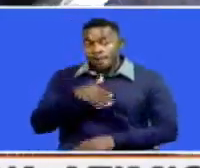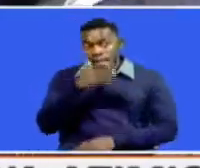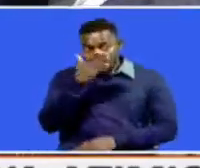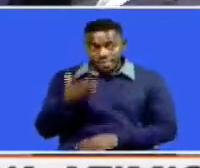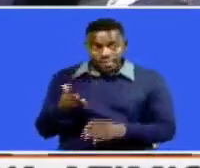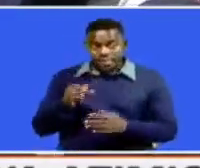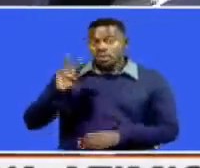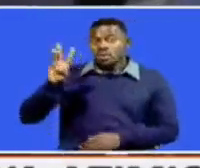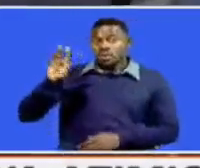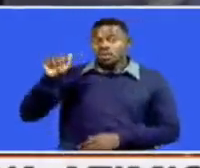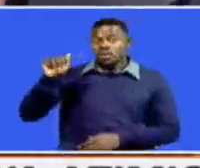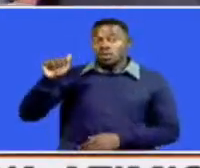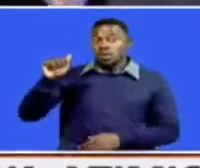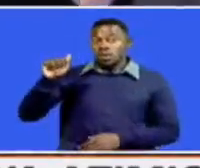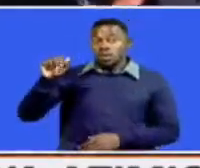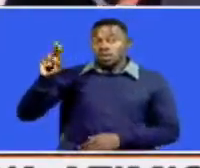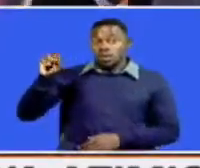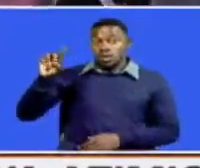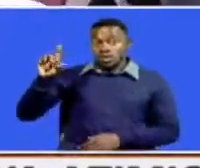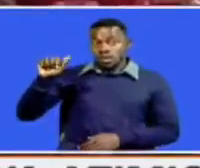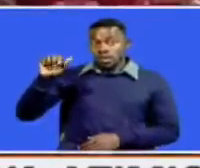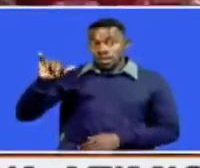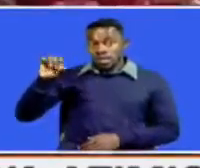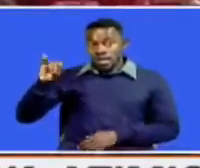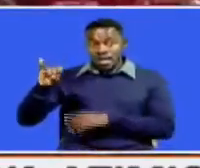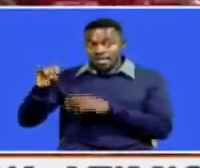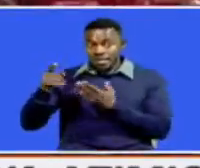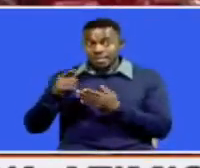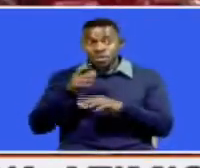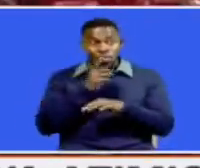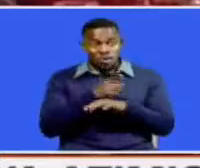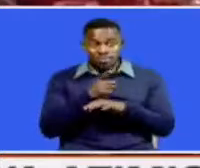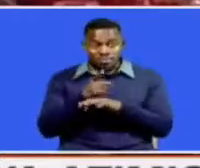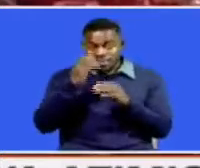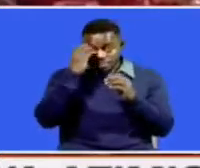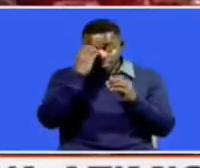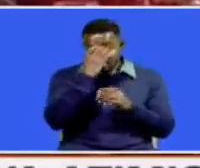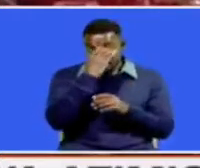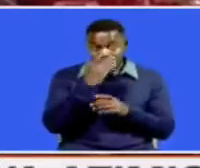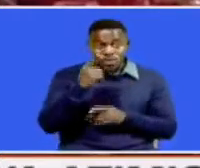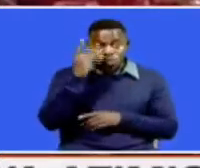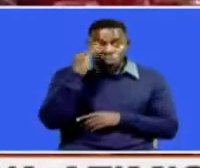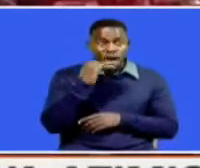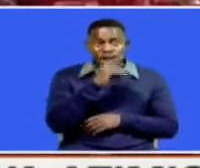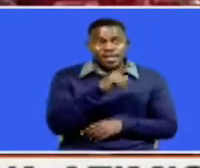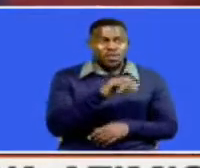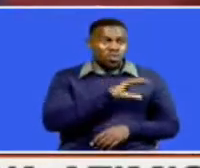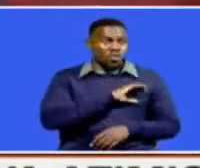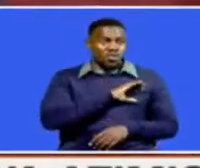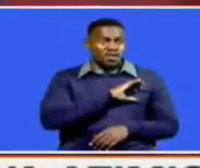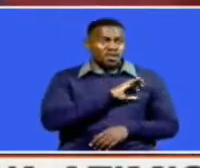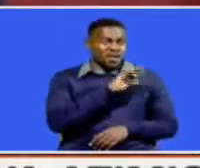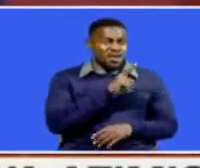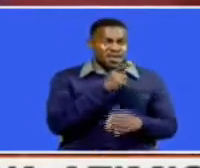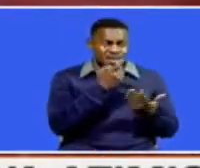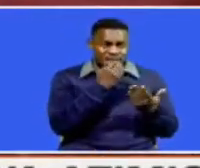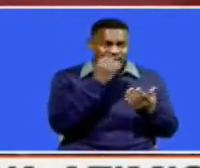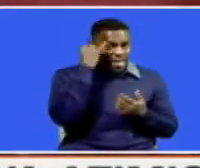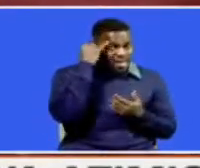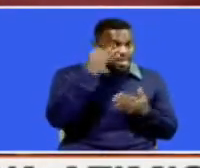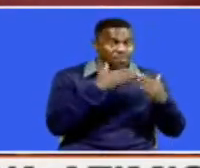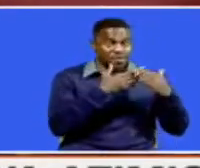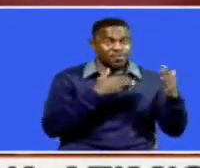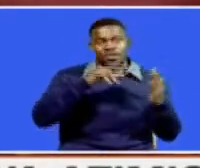Ndai akikashifu Karua kwa kile alisema ni kutoa kauli zao kuhusu ripoti hiyo kabla ya kuisoma. It is